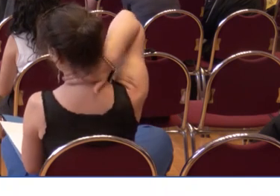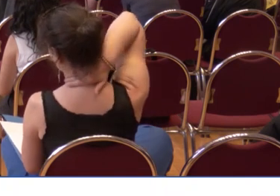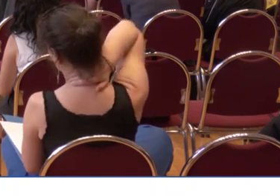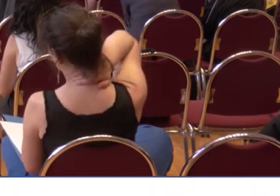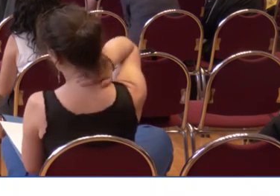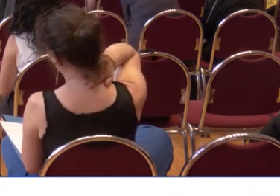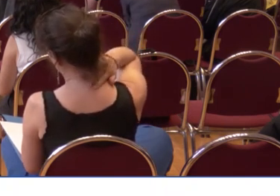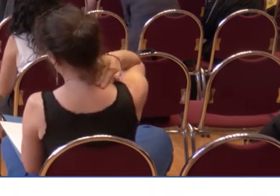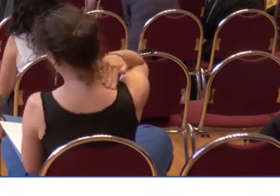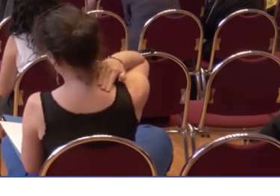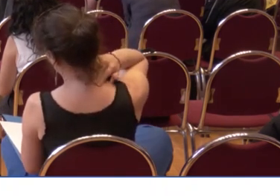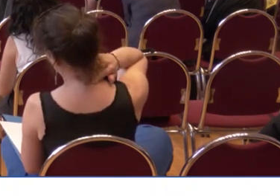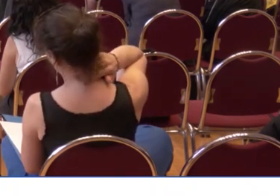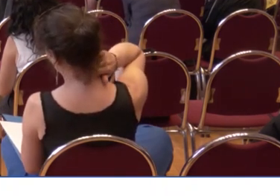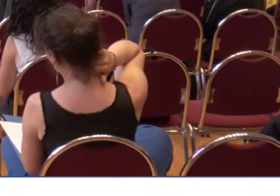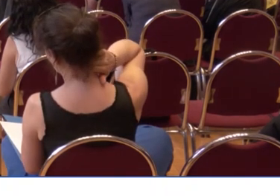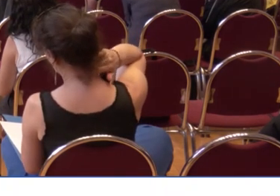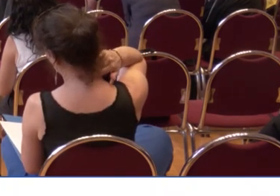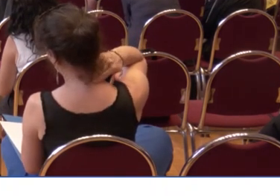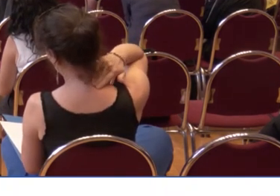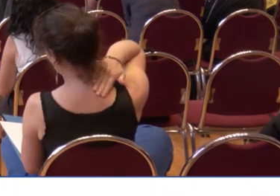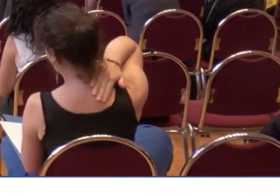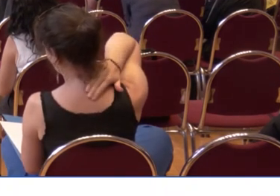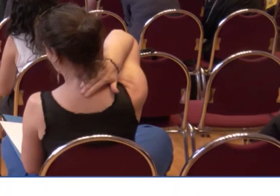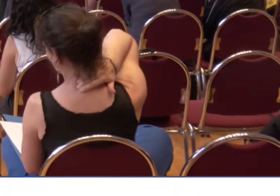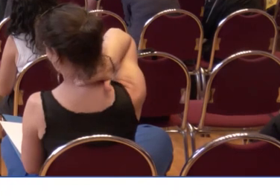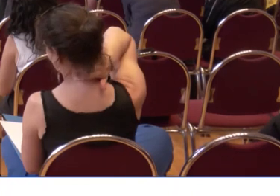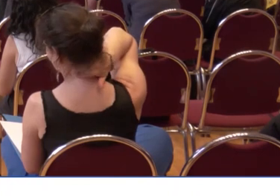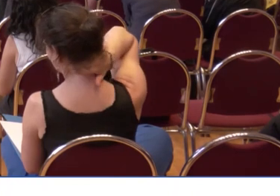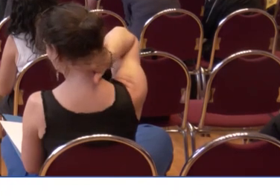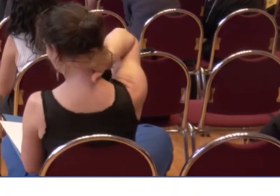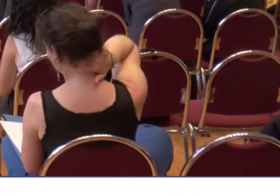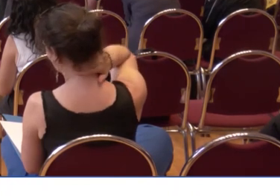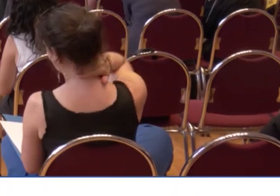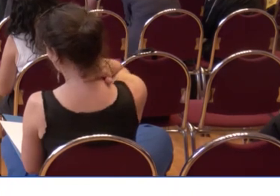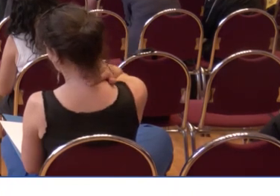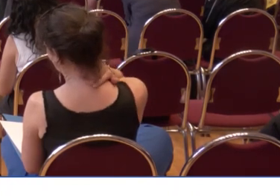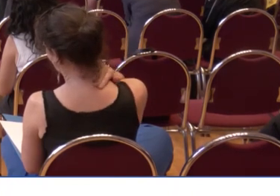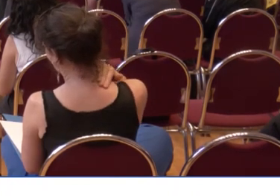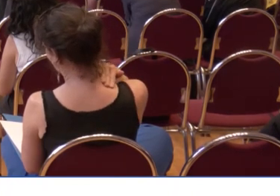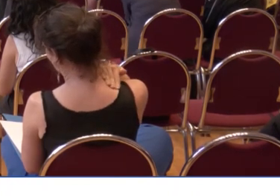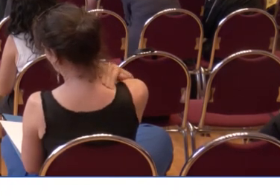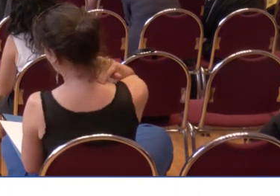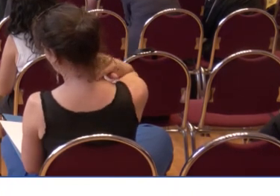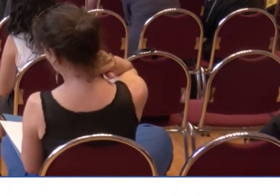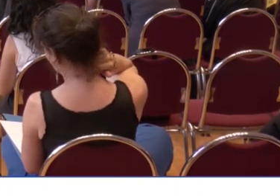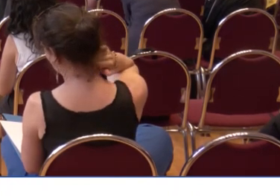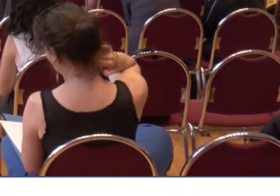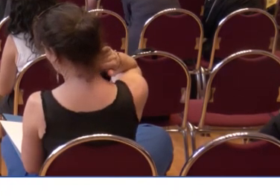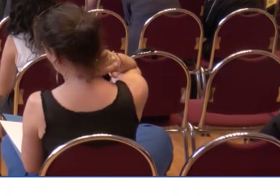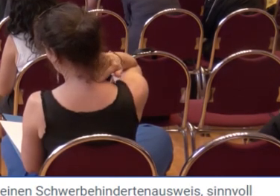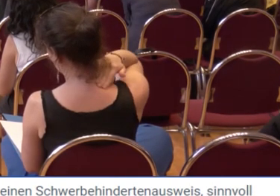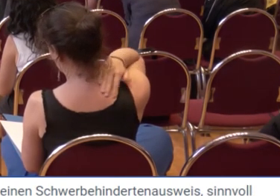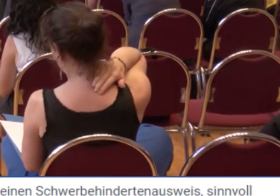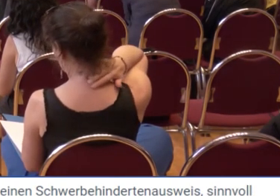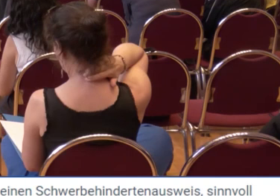die ist unstrittig behindert und die hat garantiert auch einen Schwerbehindertenausweis aber ich glaube sie ist sehr autonom sie braucht keine